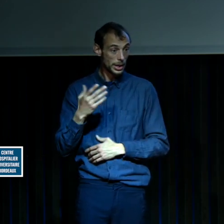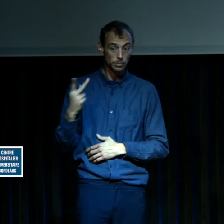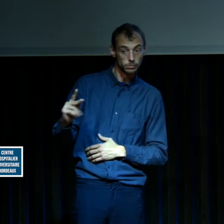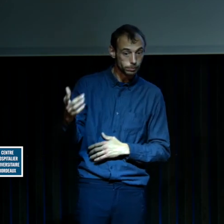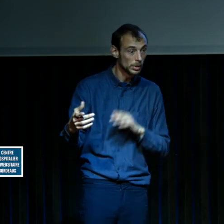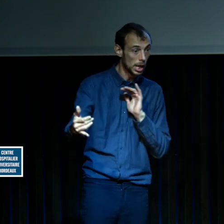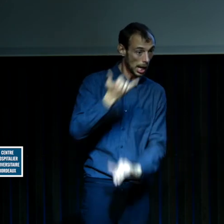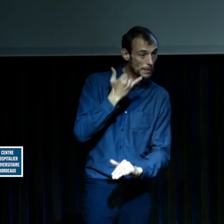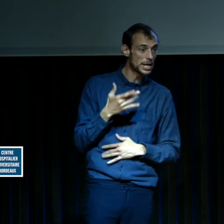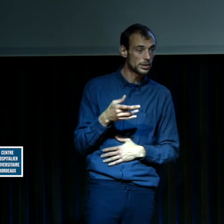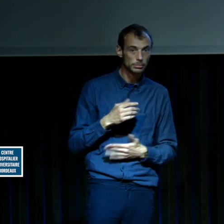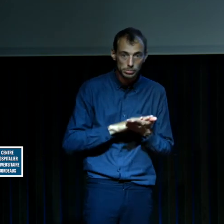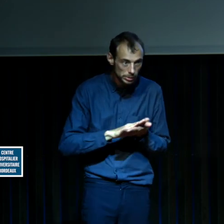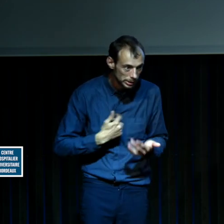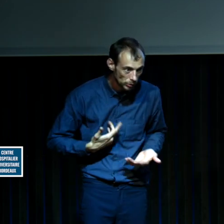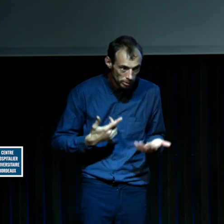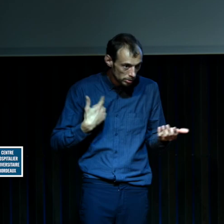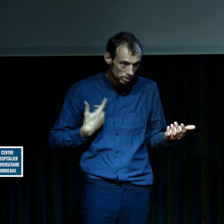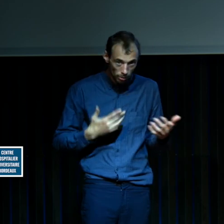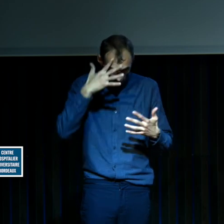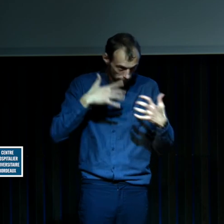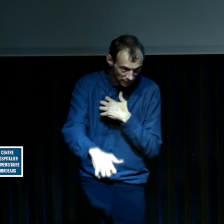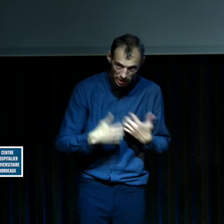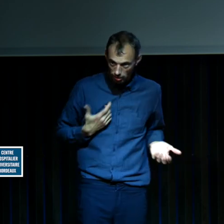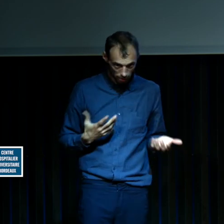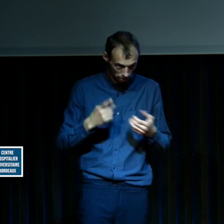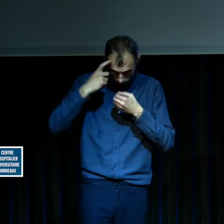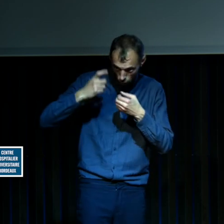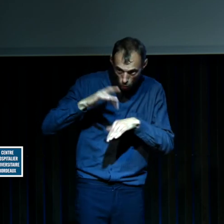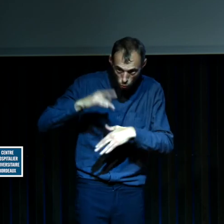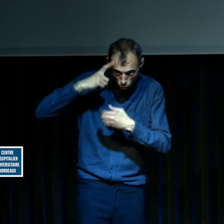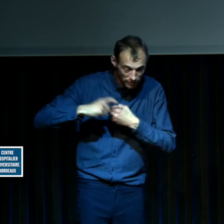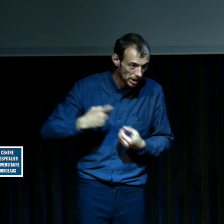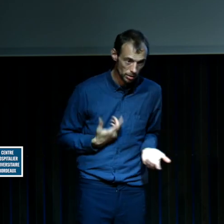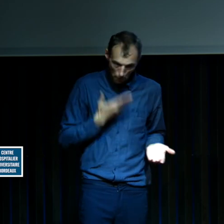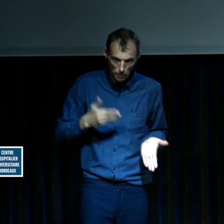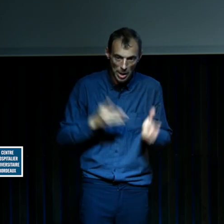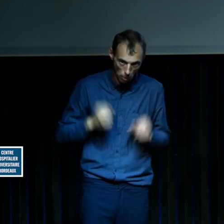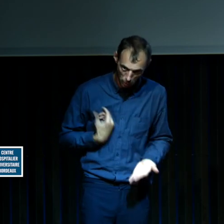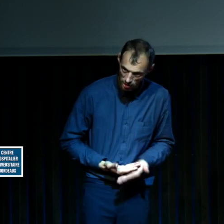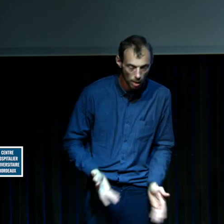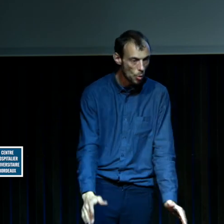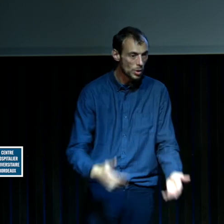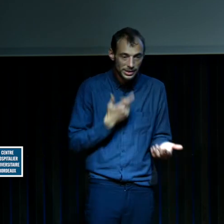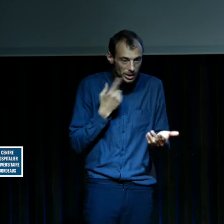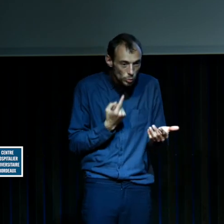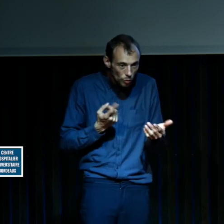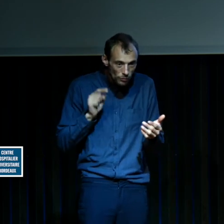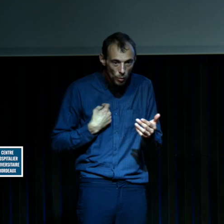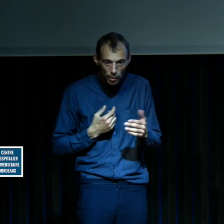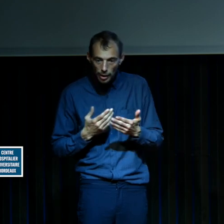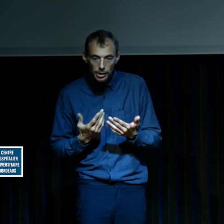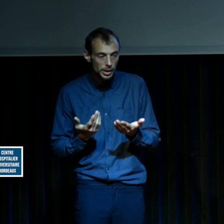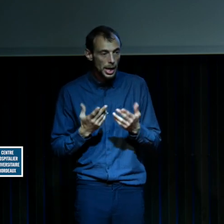aphasique, j'ai fait un AVC, j'ai fait du mieux que je pouvais, donc merci, quoi. Et être toujours comme ça en train de se justifier,